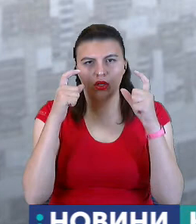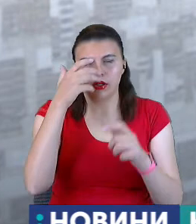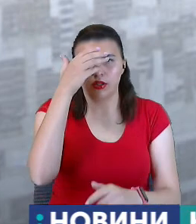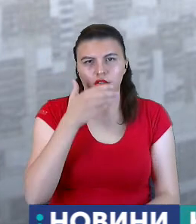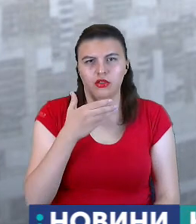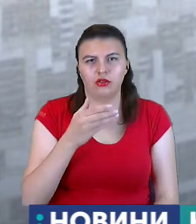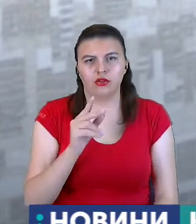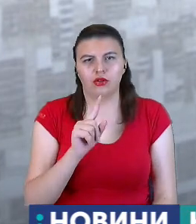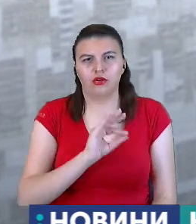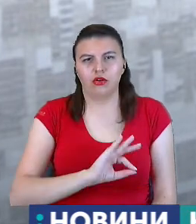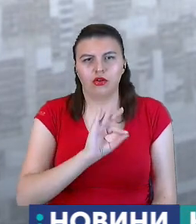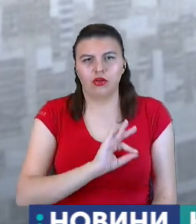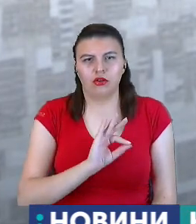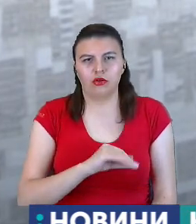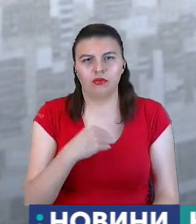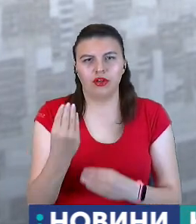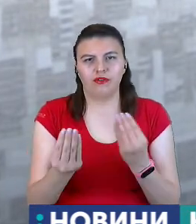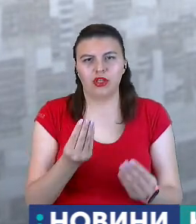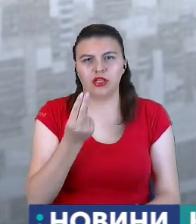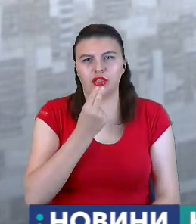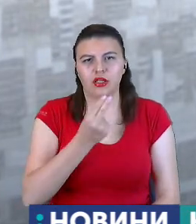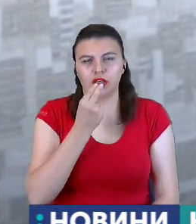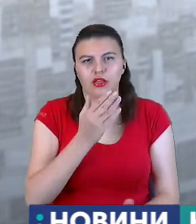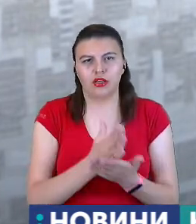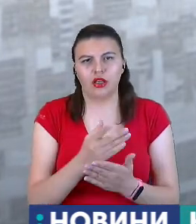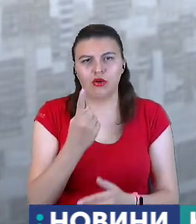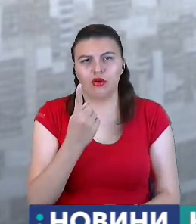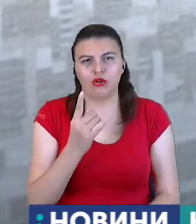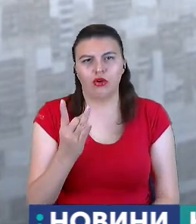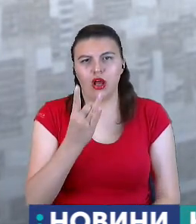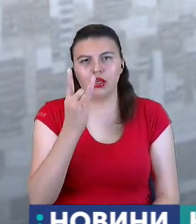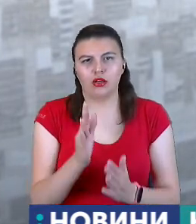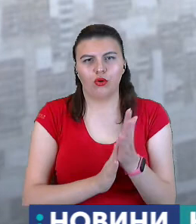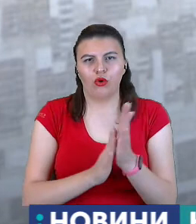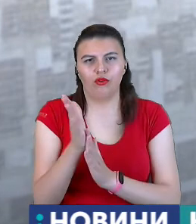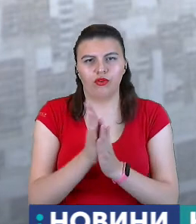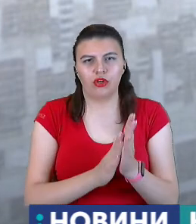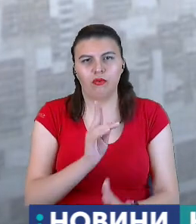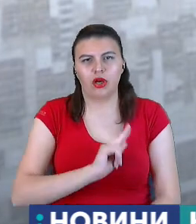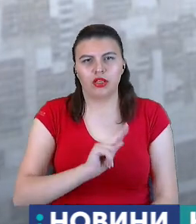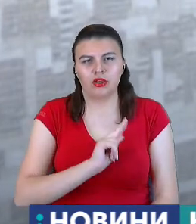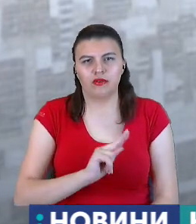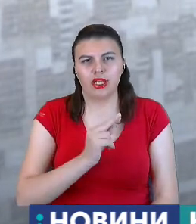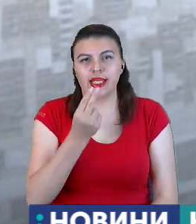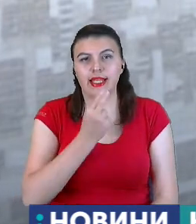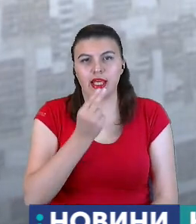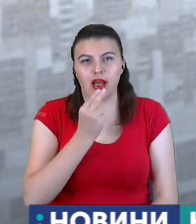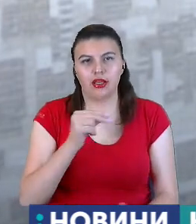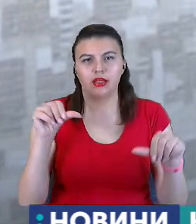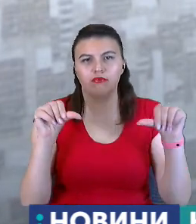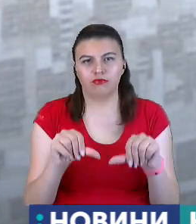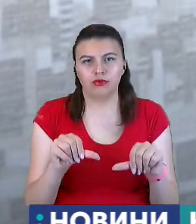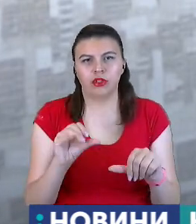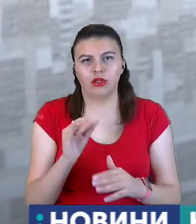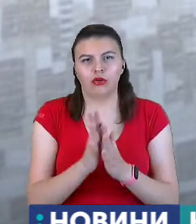вони користуються при видачі їжі. Є одноразові рукавички, якими користуються працівники їдальні, і